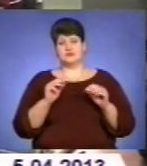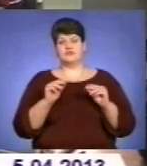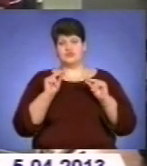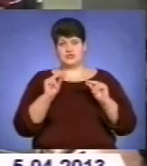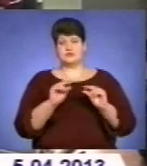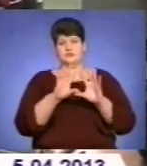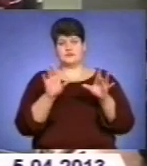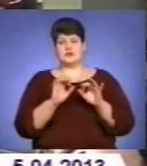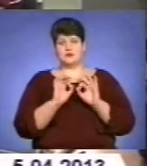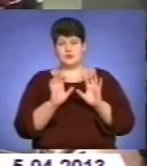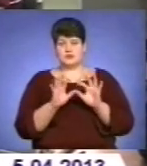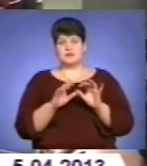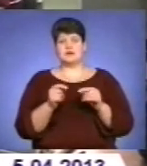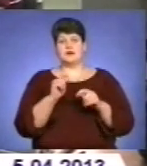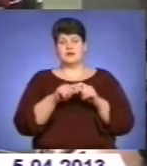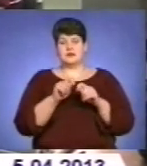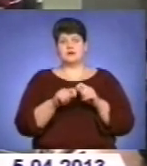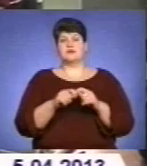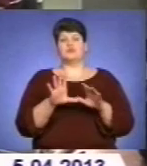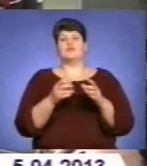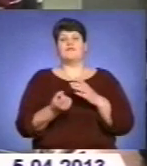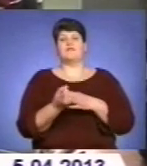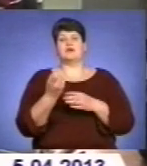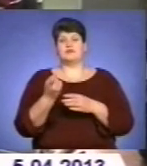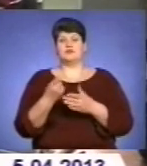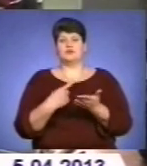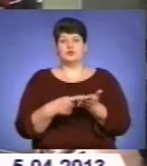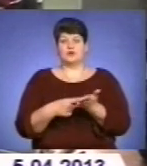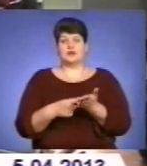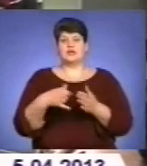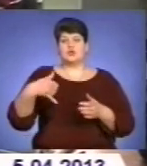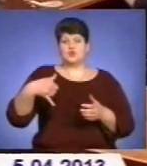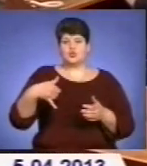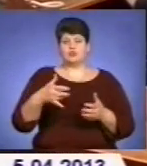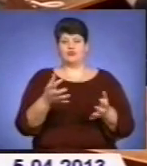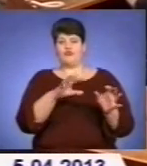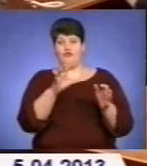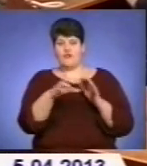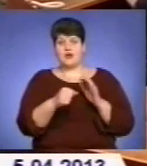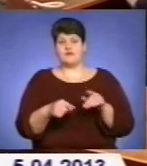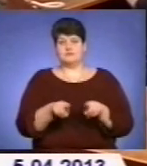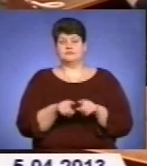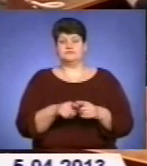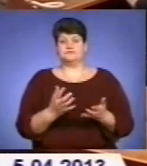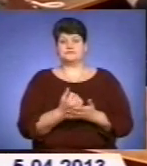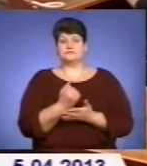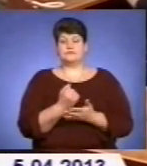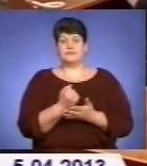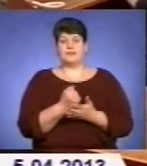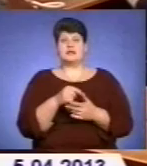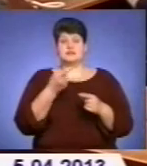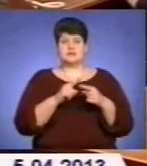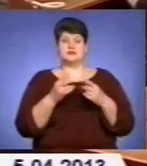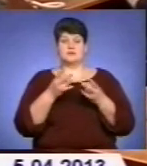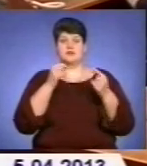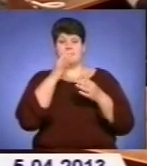під час проведення слідчого експерименту було виявлено речові докази, а саме сумку, яку він викрав. За вчинене зловмисникові доведеться